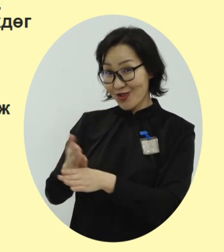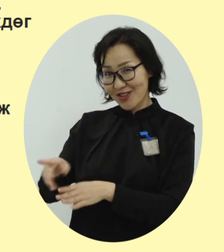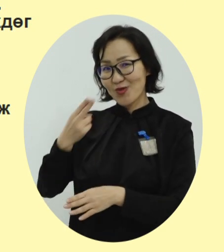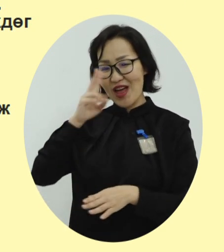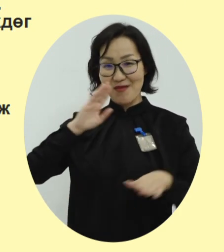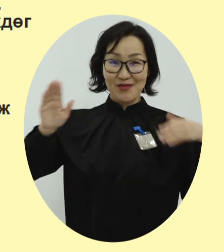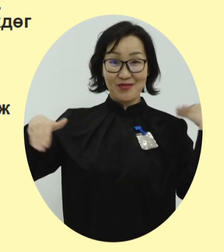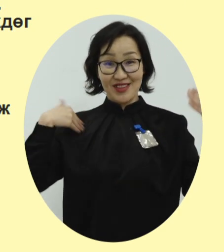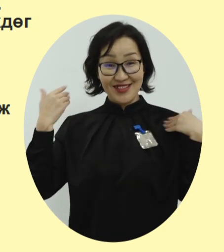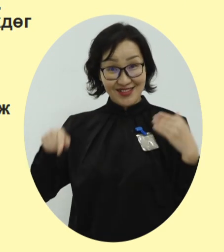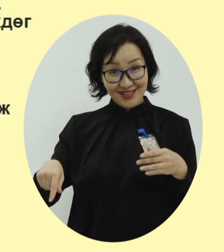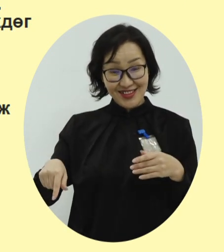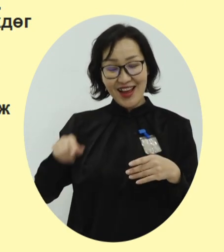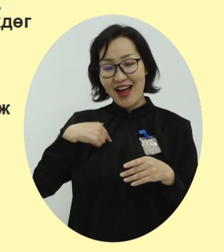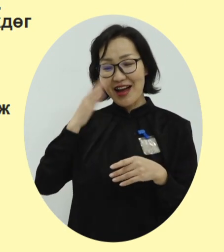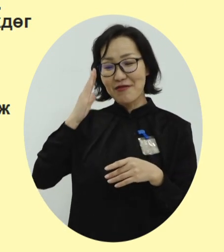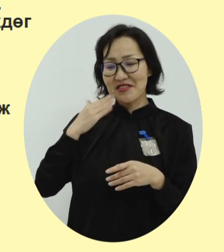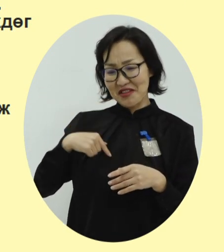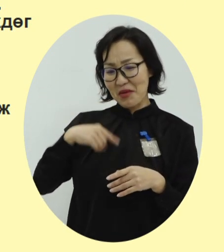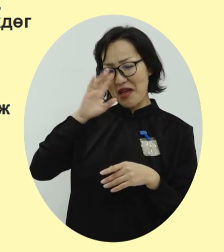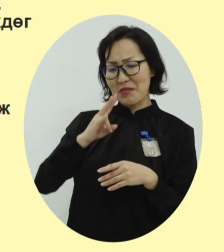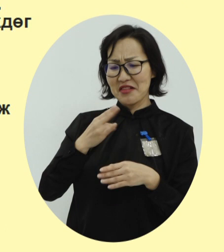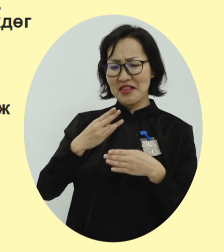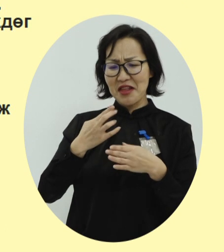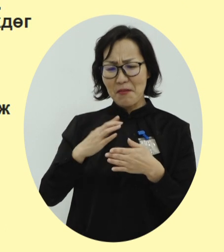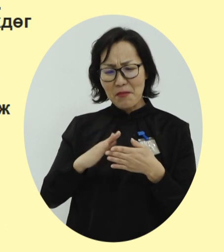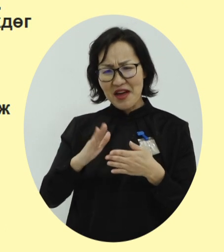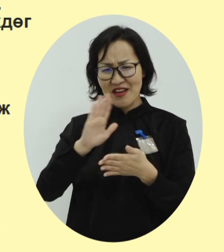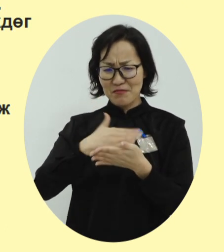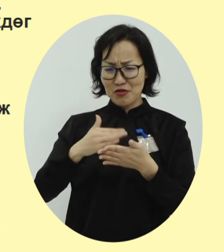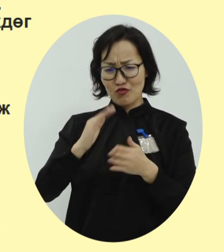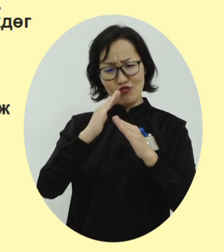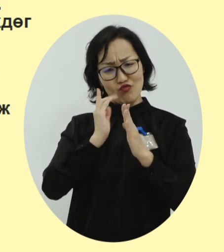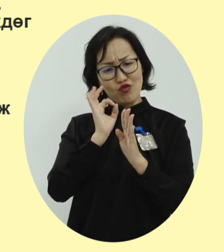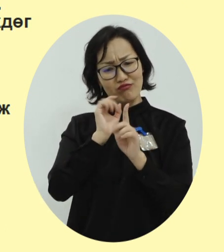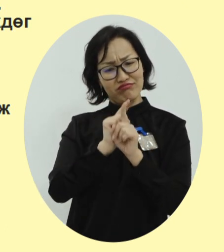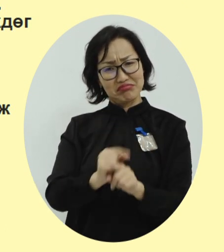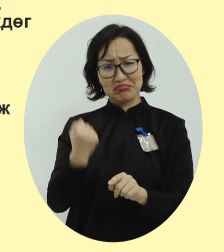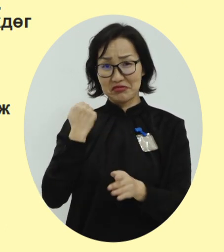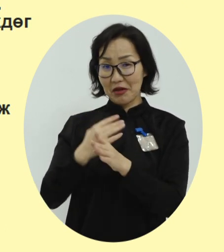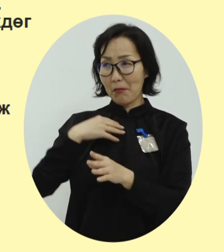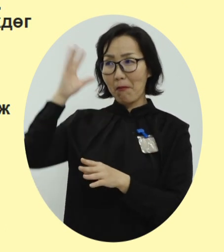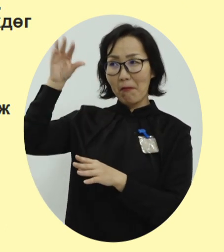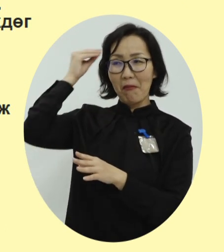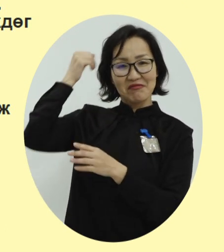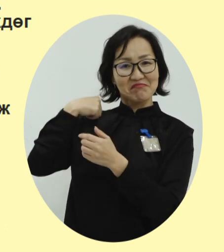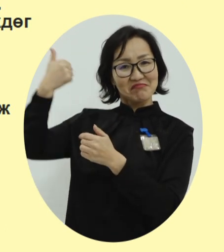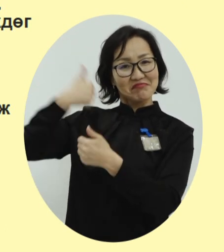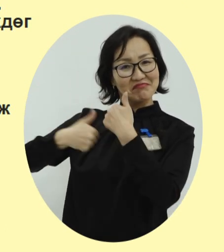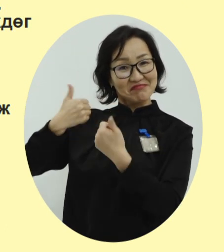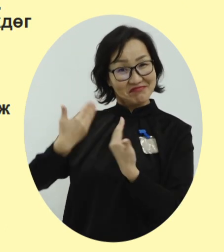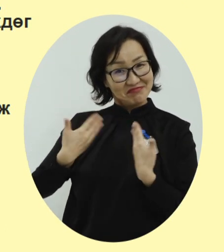санана. Аав ээж маань намайг нямбай, цэгцтэй болсон гэж магтсан. Ер нь бүхний кек